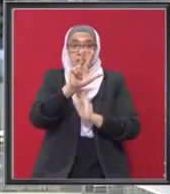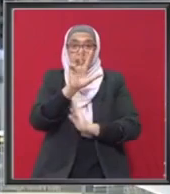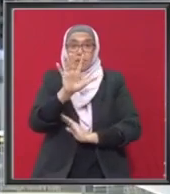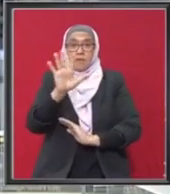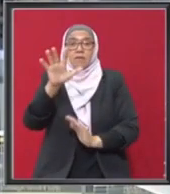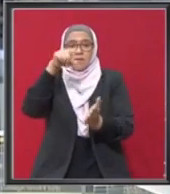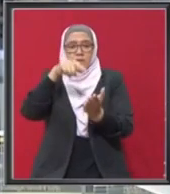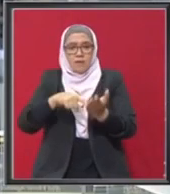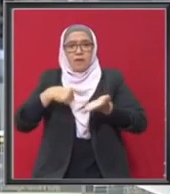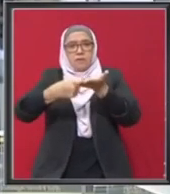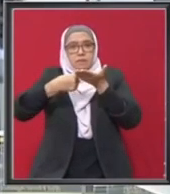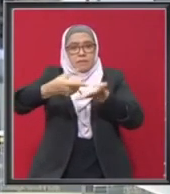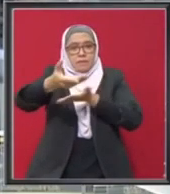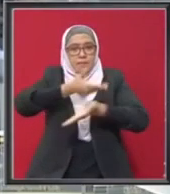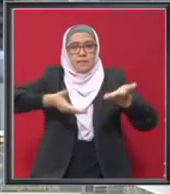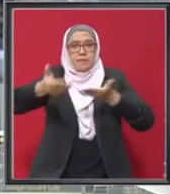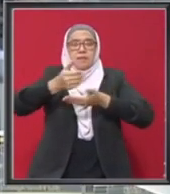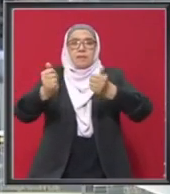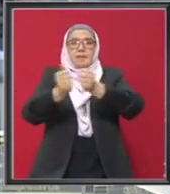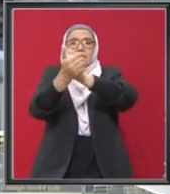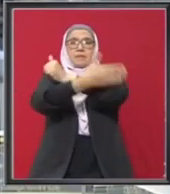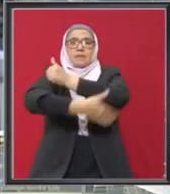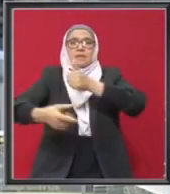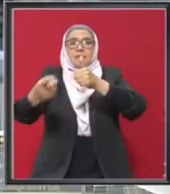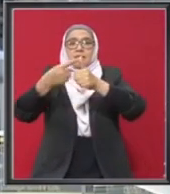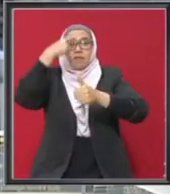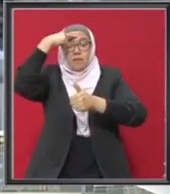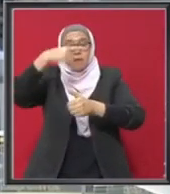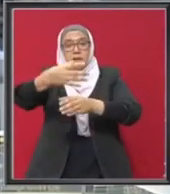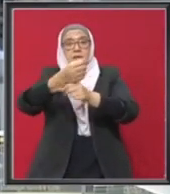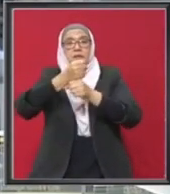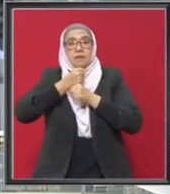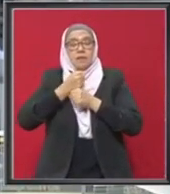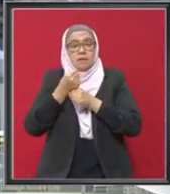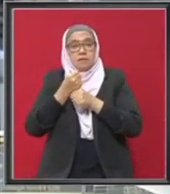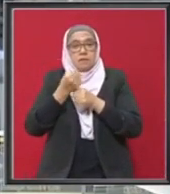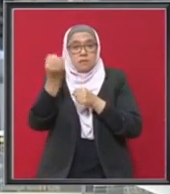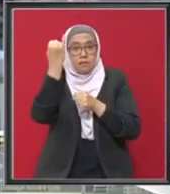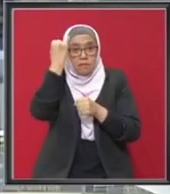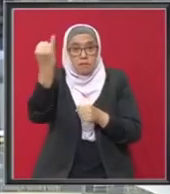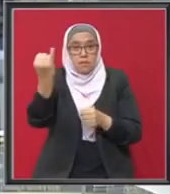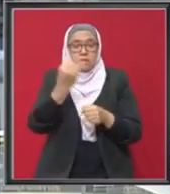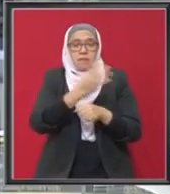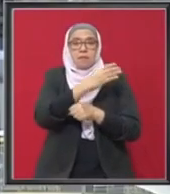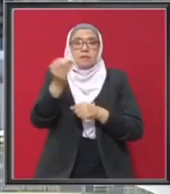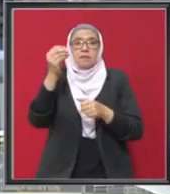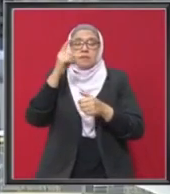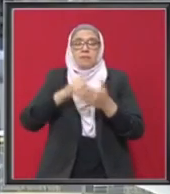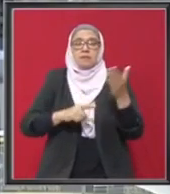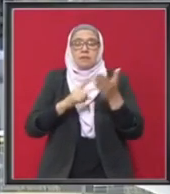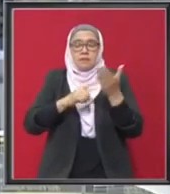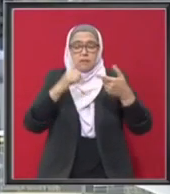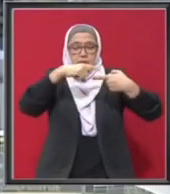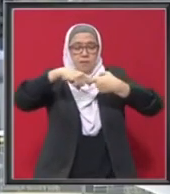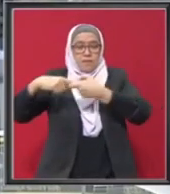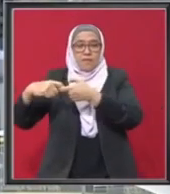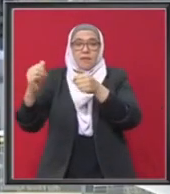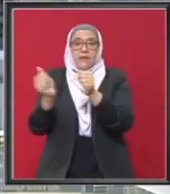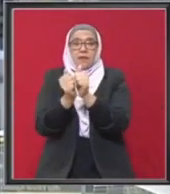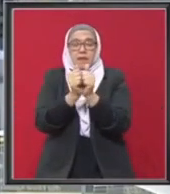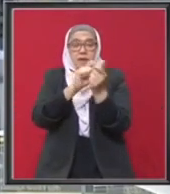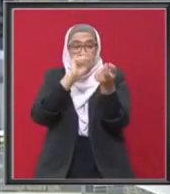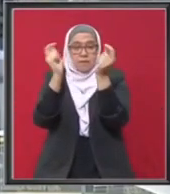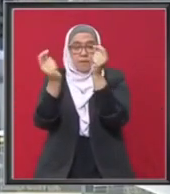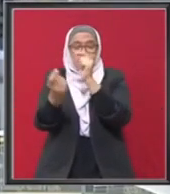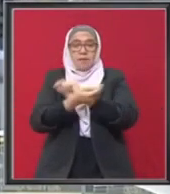identik dengan negeri-negeri terlebih dahulu bagi mendapatkan pandangan dan buah pikiran berkaitan dengan pindahan are you 3 demo